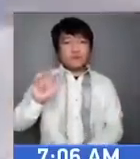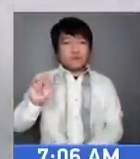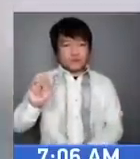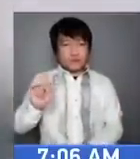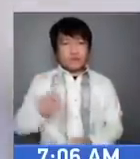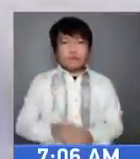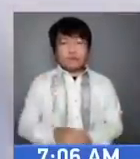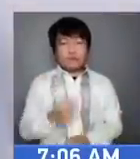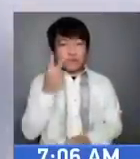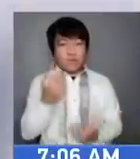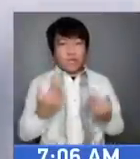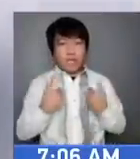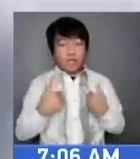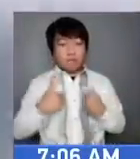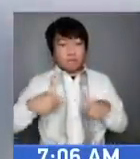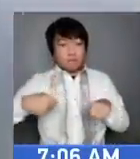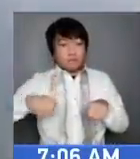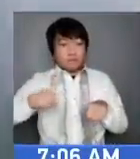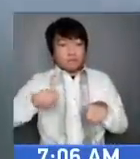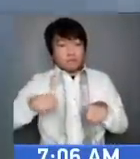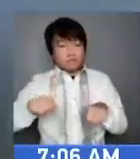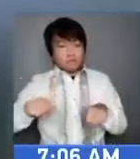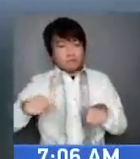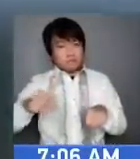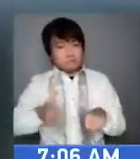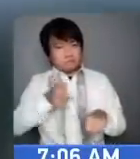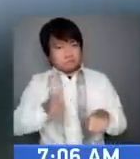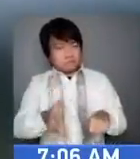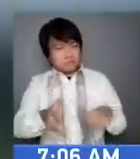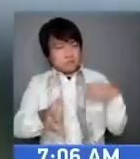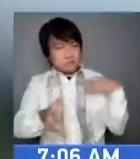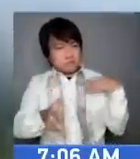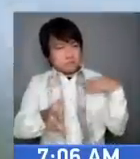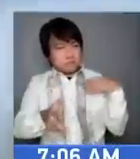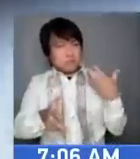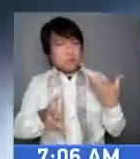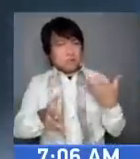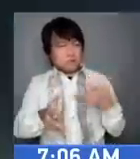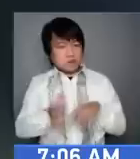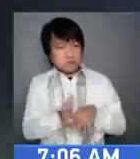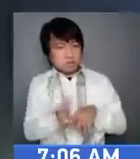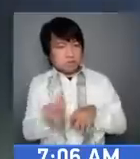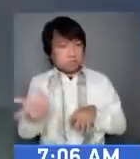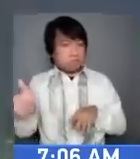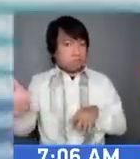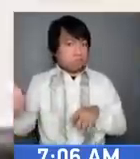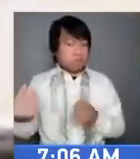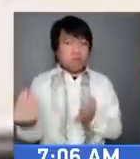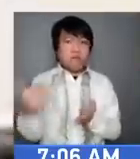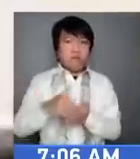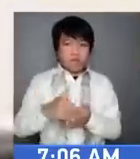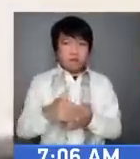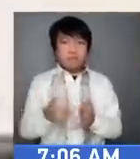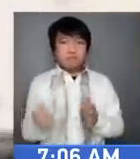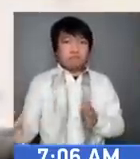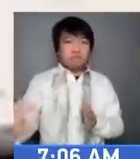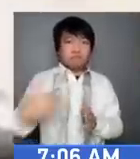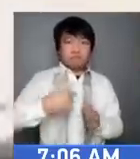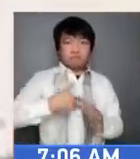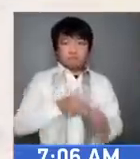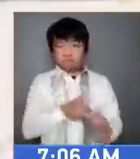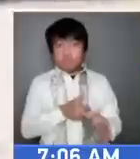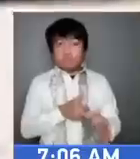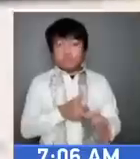hinihintay. Maya-maya pa umandar ang motorsiklo, pero muli itong bumalik sa likuran ng ikalawang sasakyan. Pagtawid ng isang